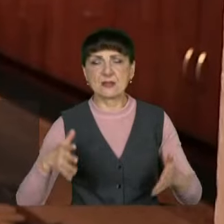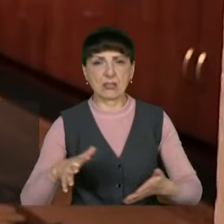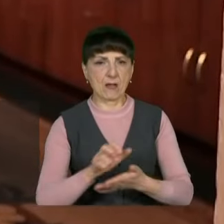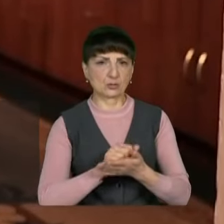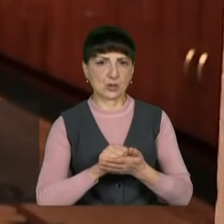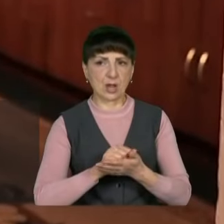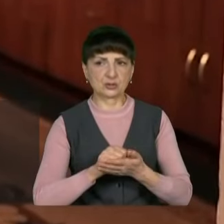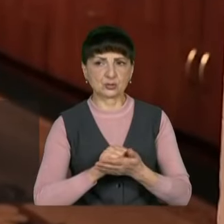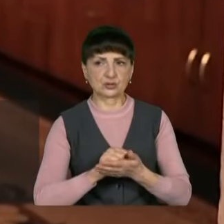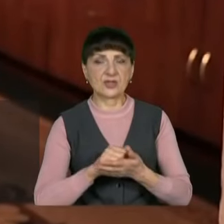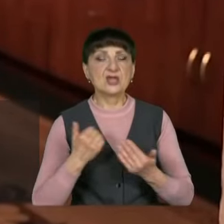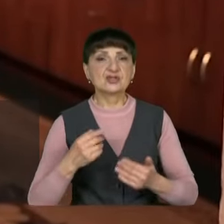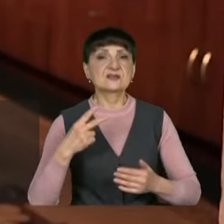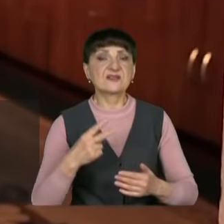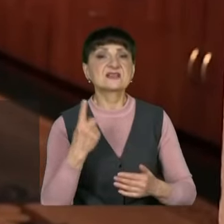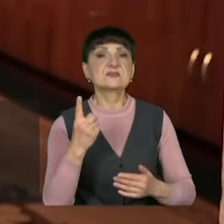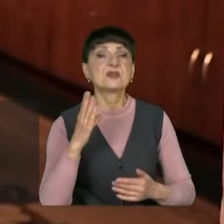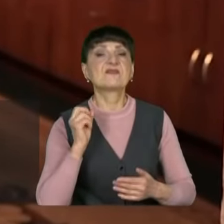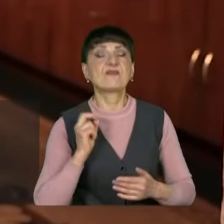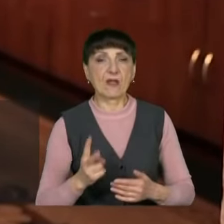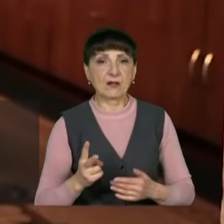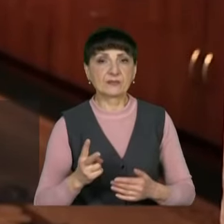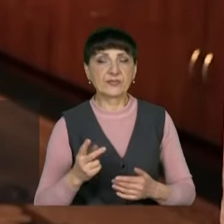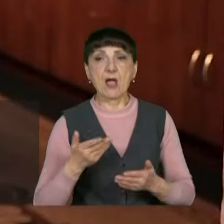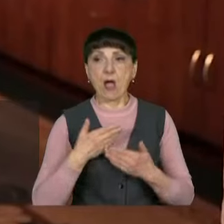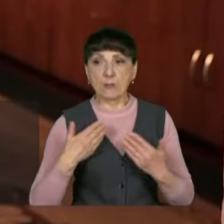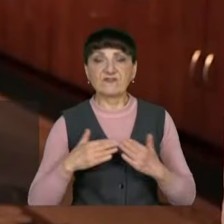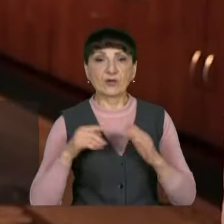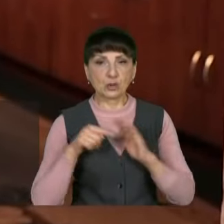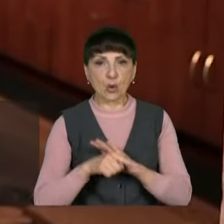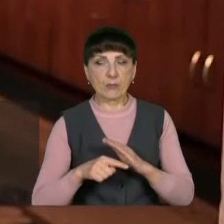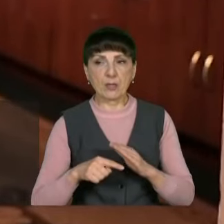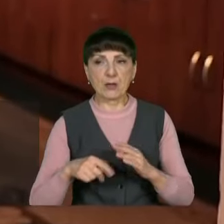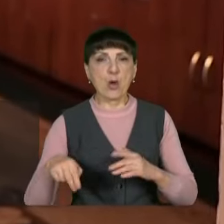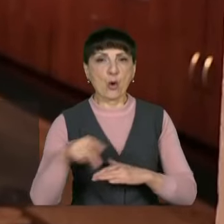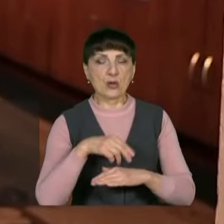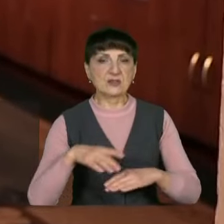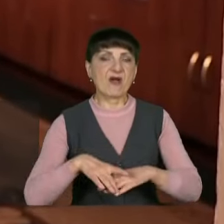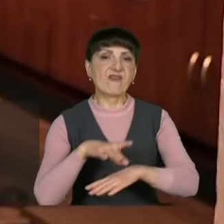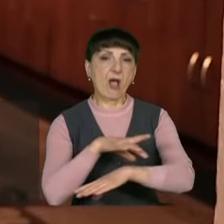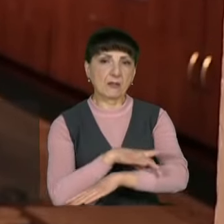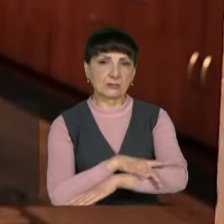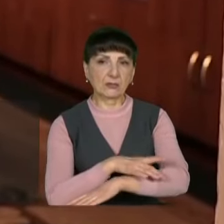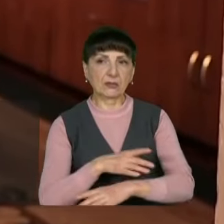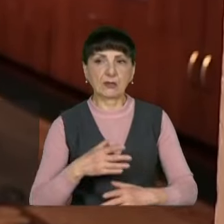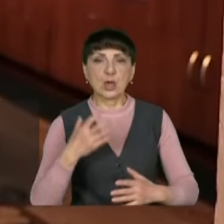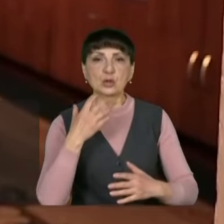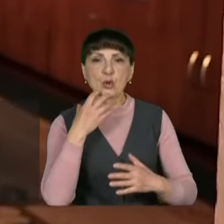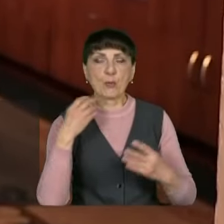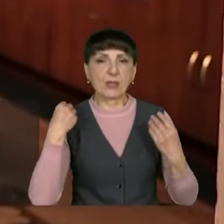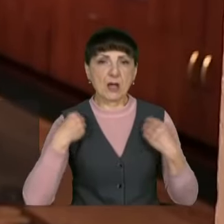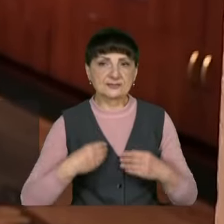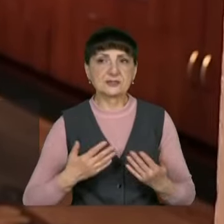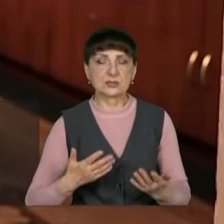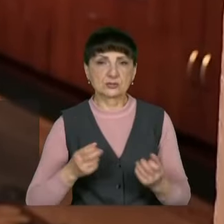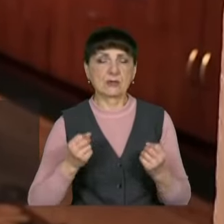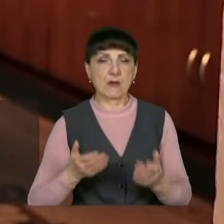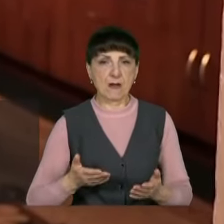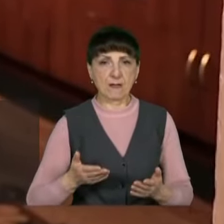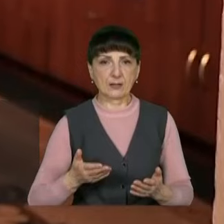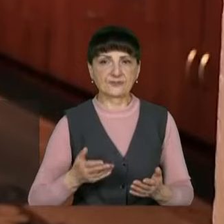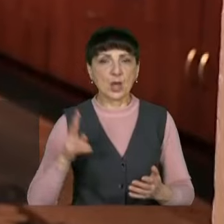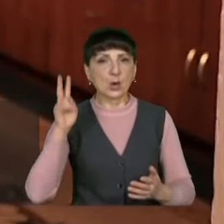Вот на дворе 21 век. А мы в доме ходим в валенках, в теплой одежде,